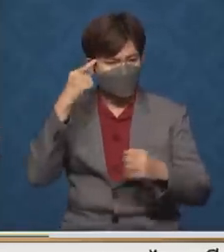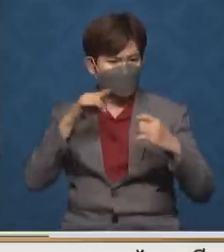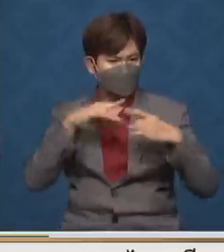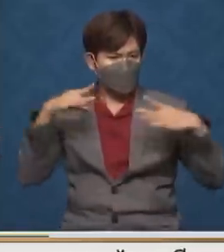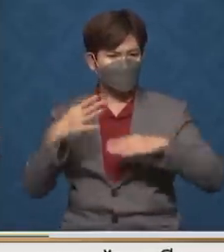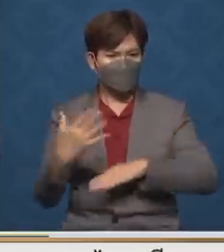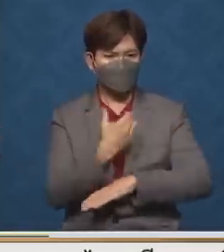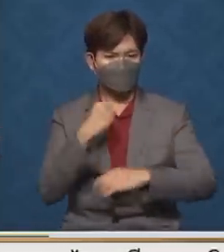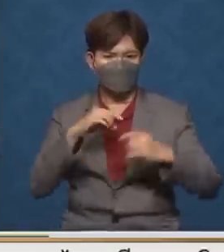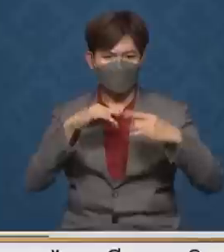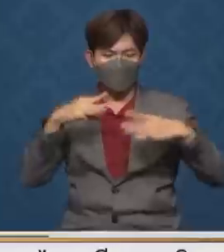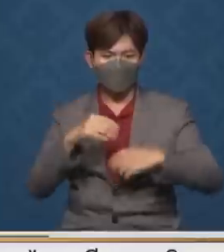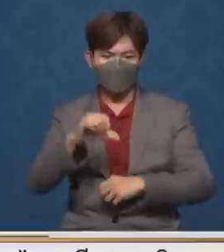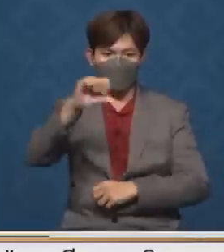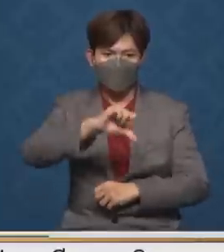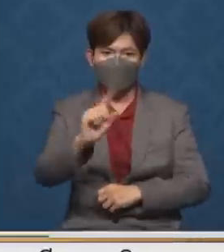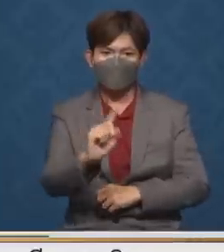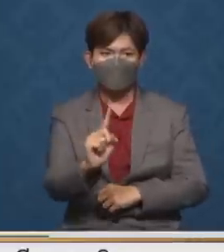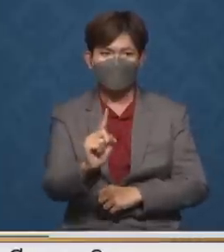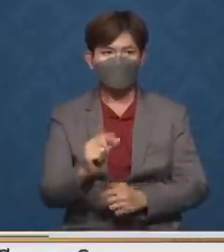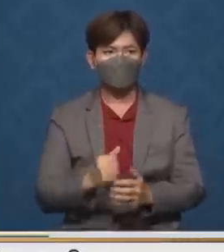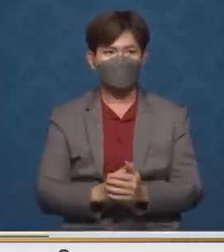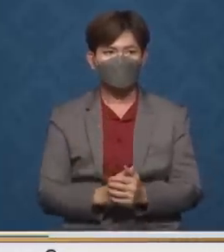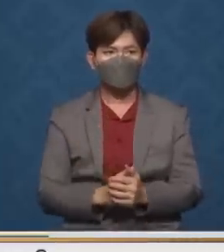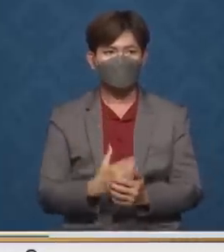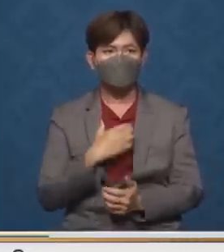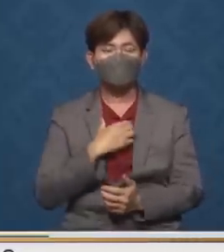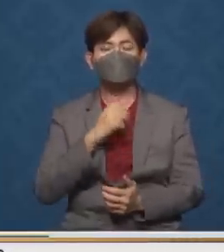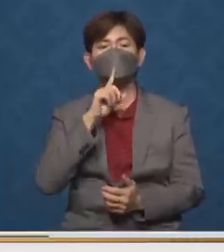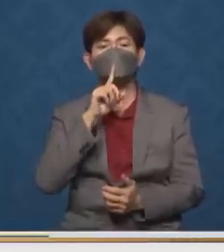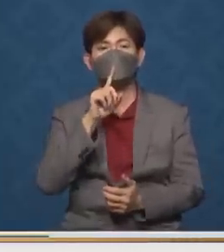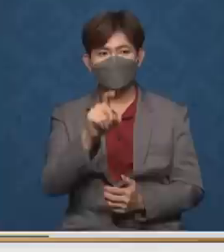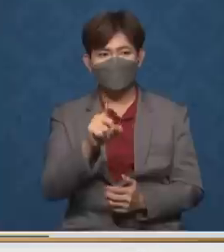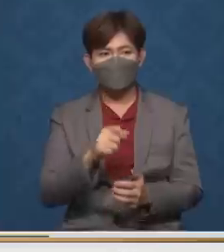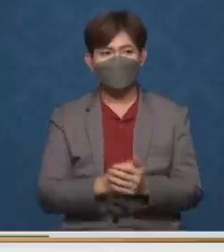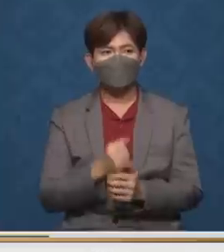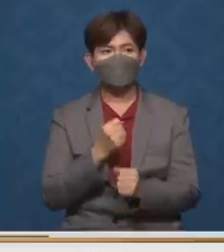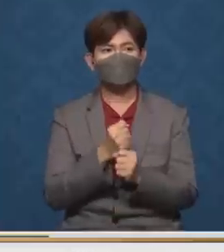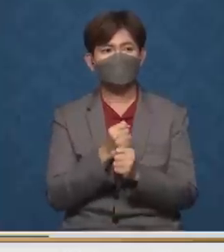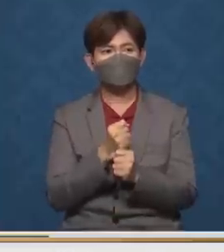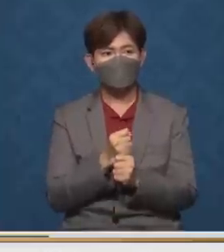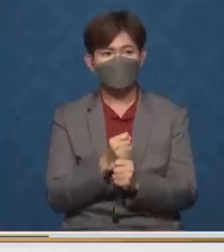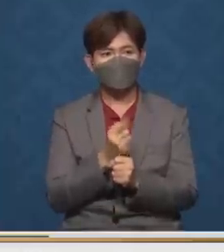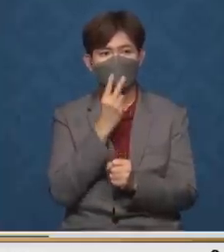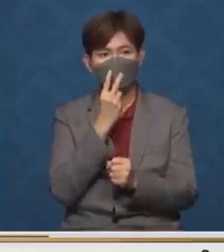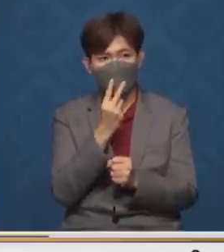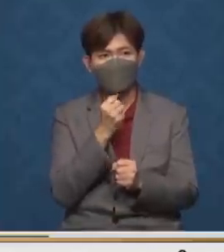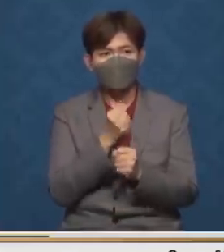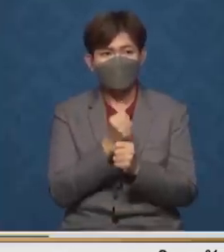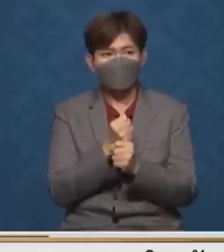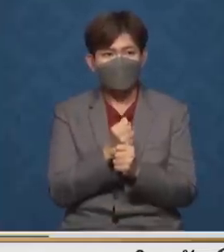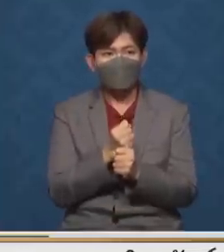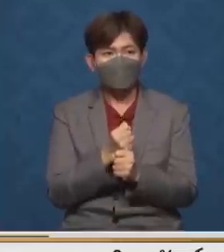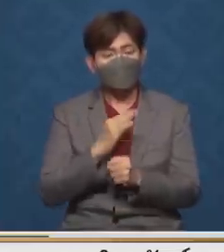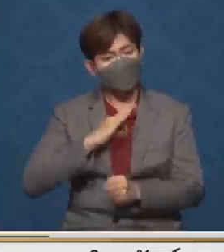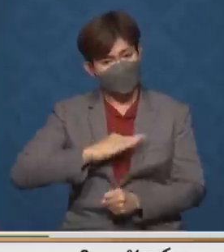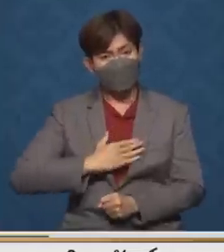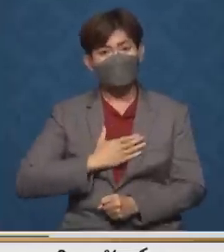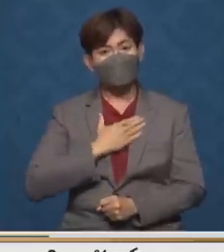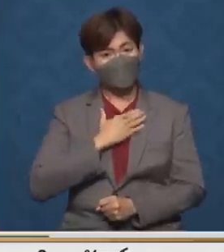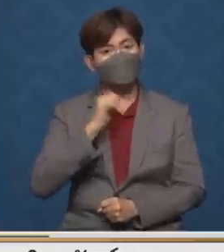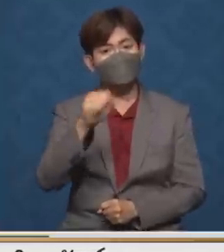ารเมืองหนาต่ไปครัผมอยากจะถามว่าปริ Vadiการเหล่านี้พารฐกฎทผู้มีใจไร